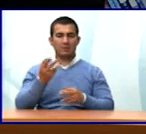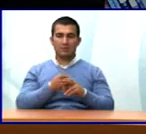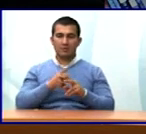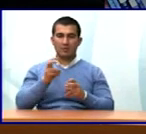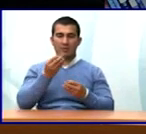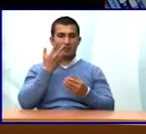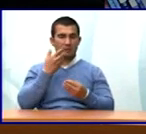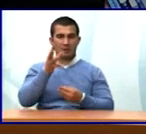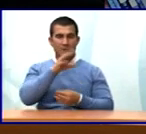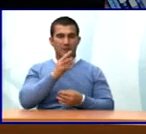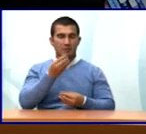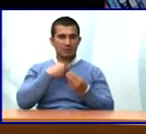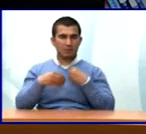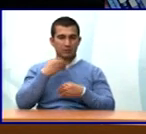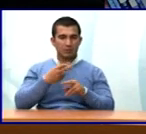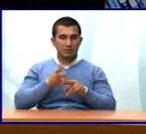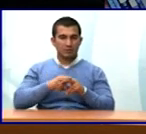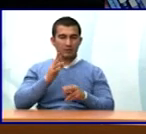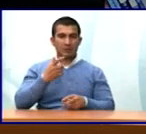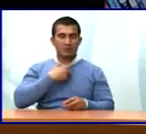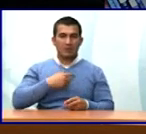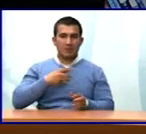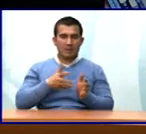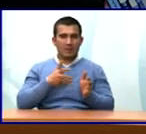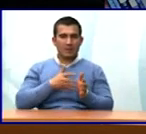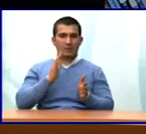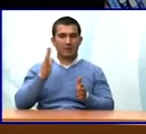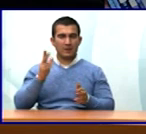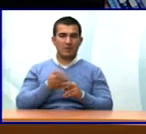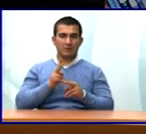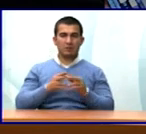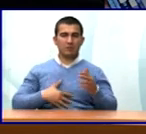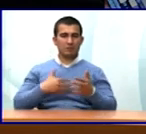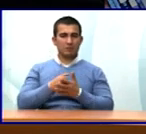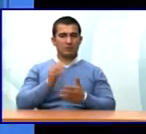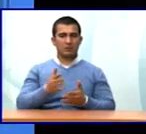qilsak, organizmimizda kerakli bo'lgan moddalarga to'yintirar ekan.